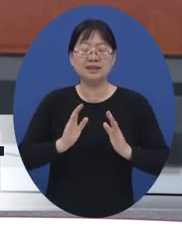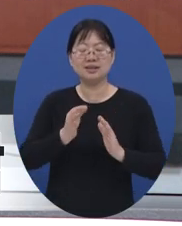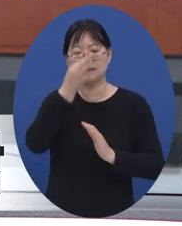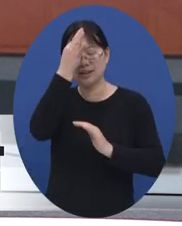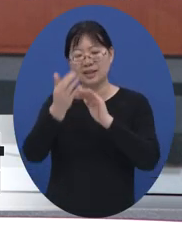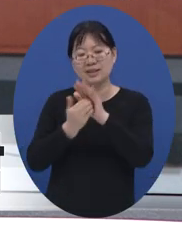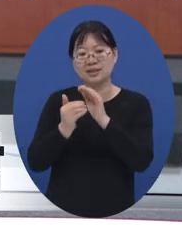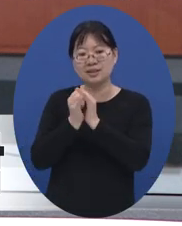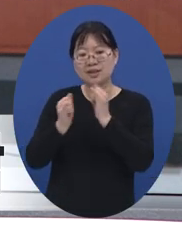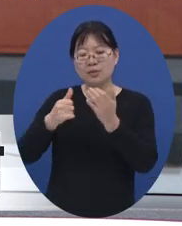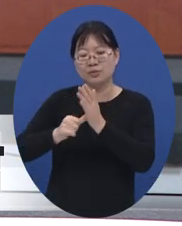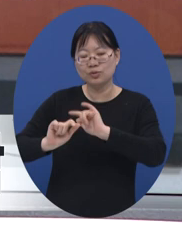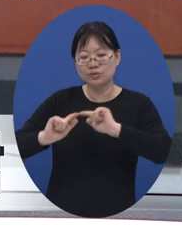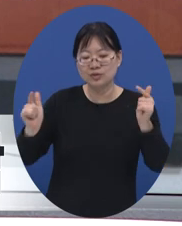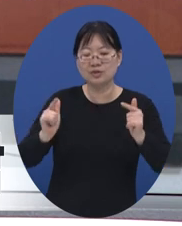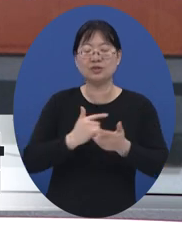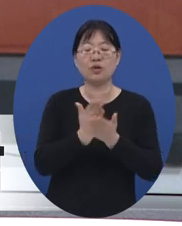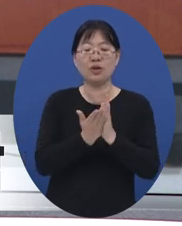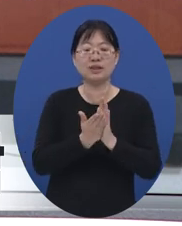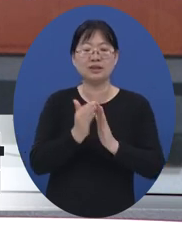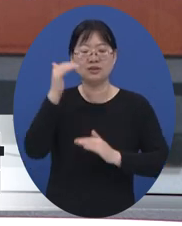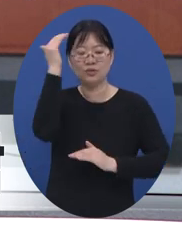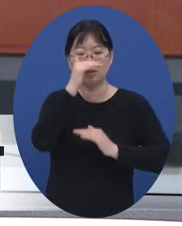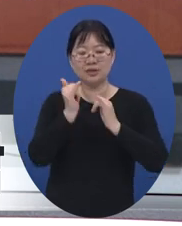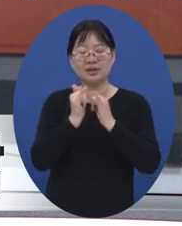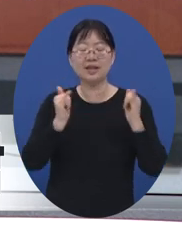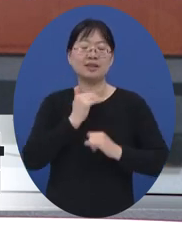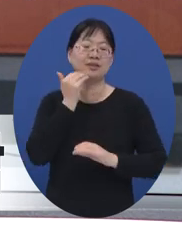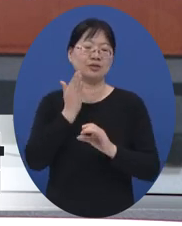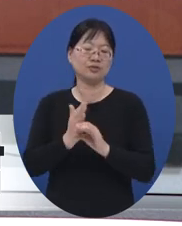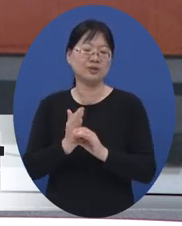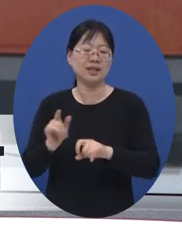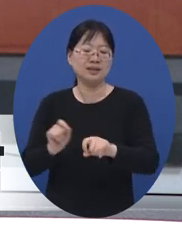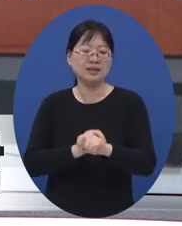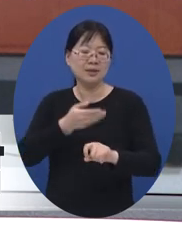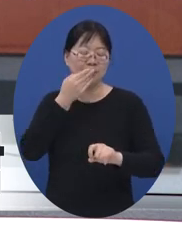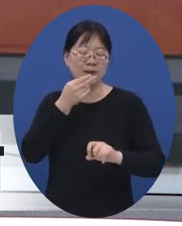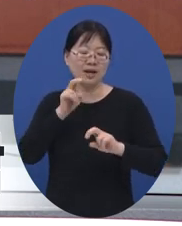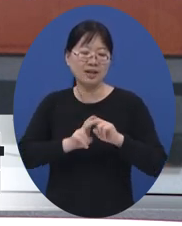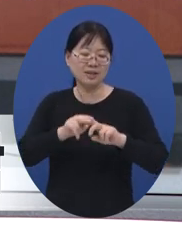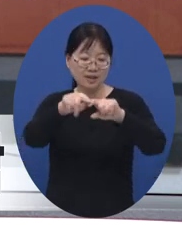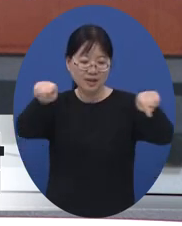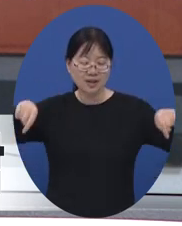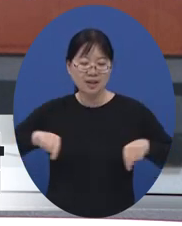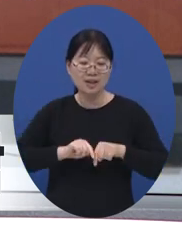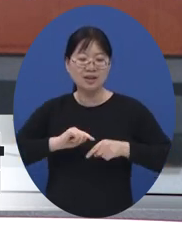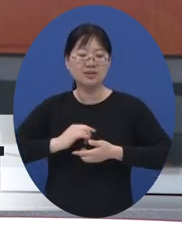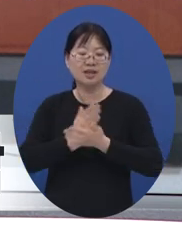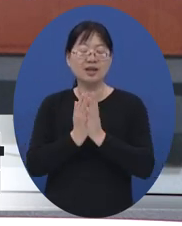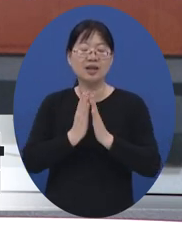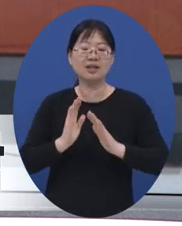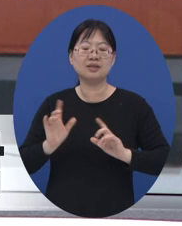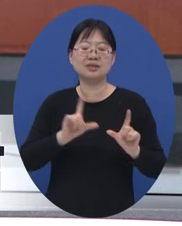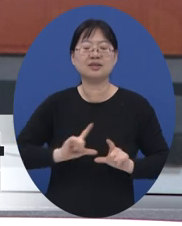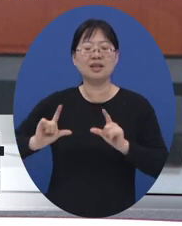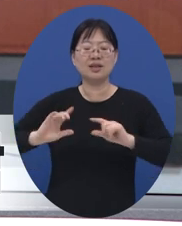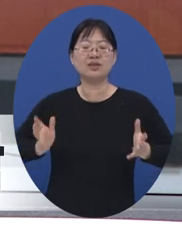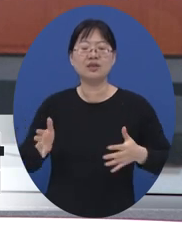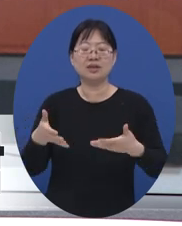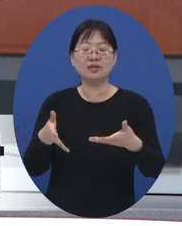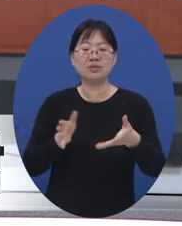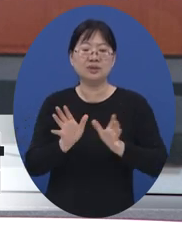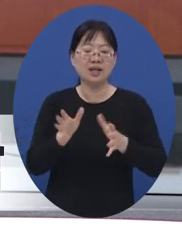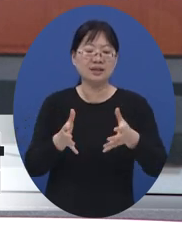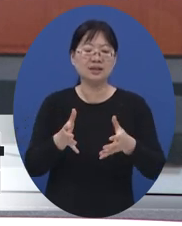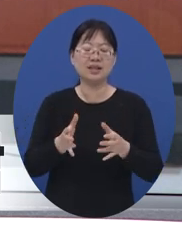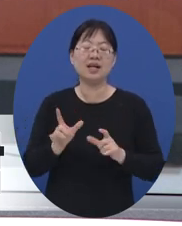작품까지 다양한 도자가 관람객들을 기다리는데요. 특히 식탁 위의 예술 작품이라 불리는 다양한 생활 도자를 행사 가격으로 싸게